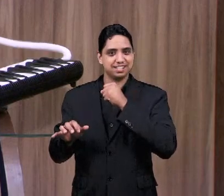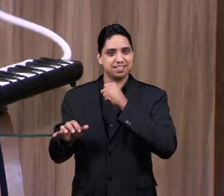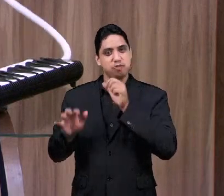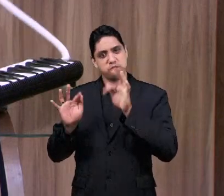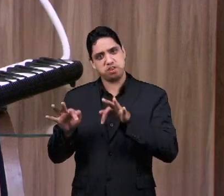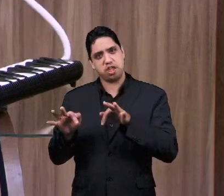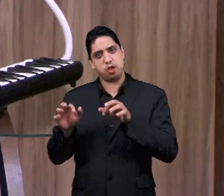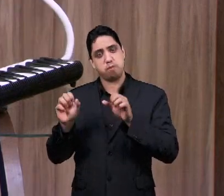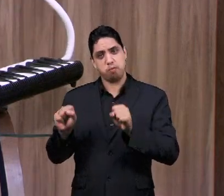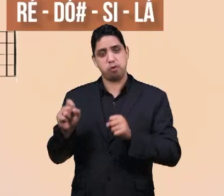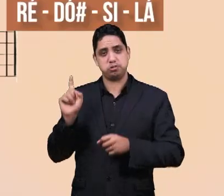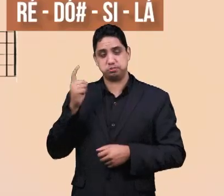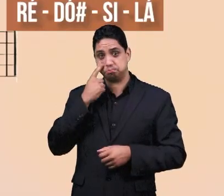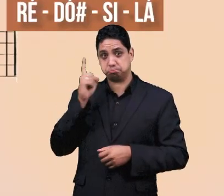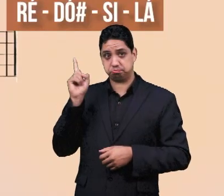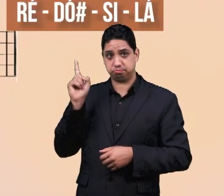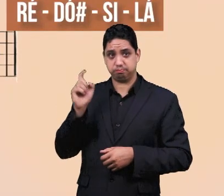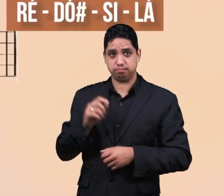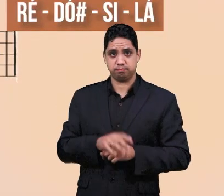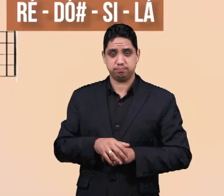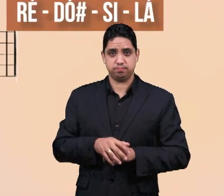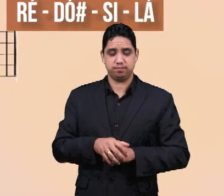Donc à la fin, on peut faire comme ça.